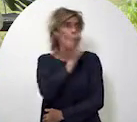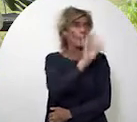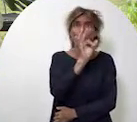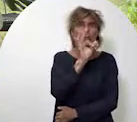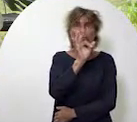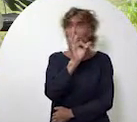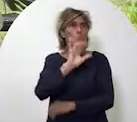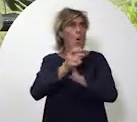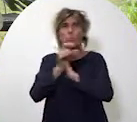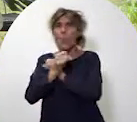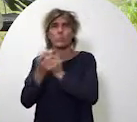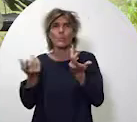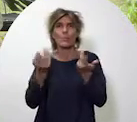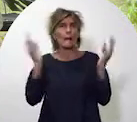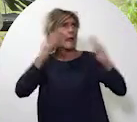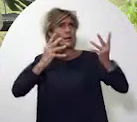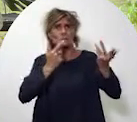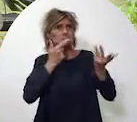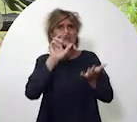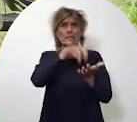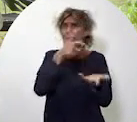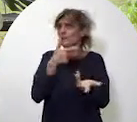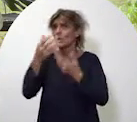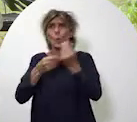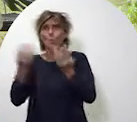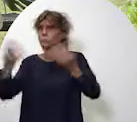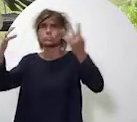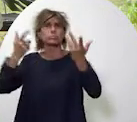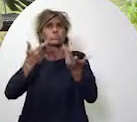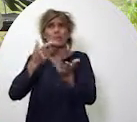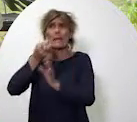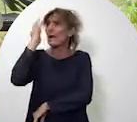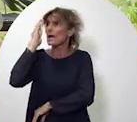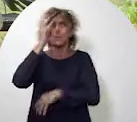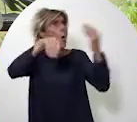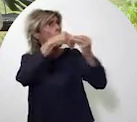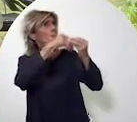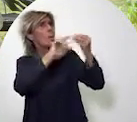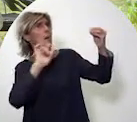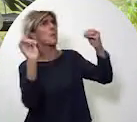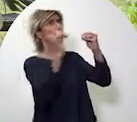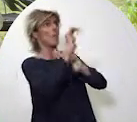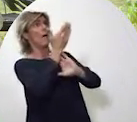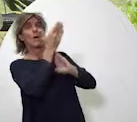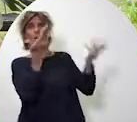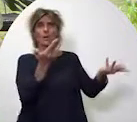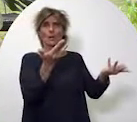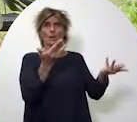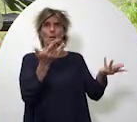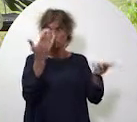et en europe bien sûr la guerre en syrie en irak et dans d'autres parties du monde aussi